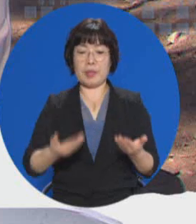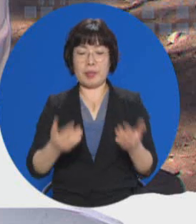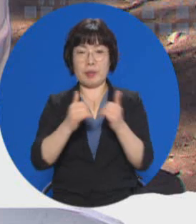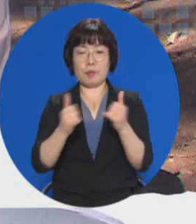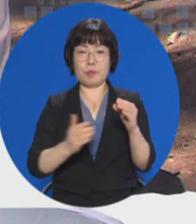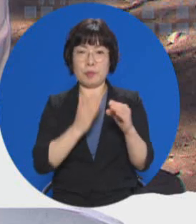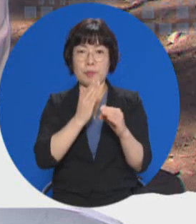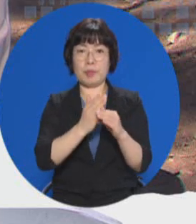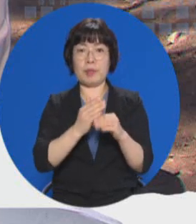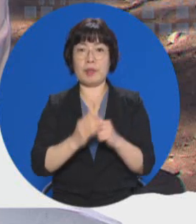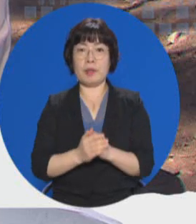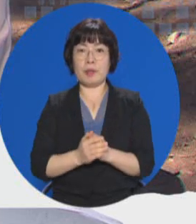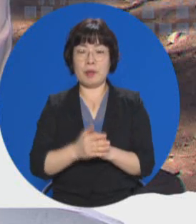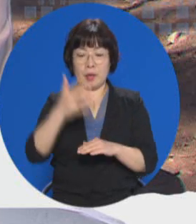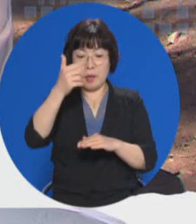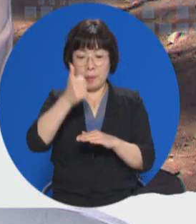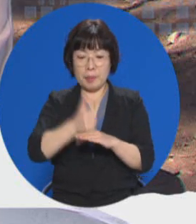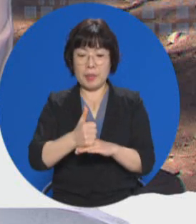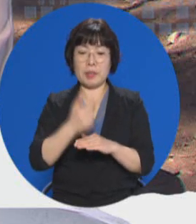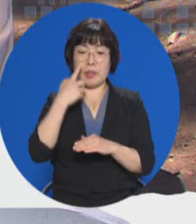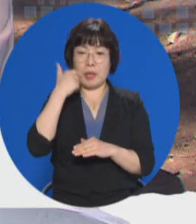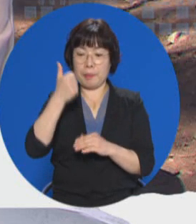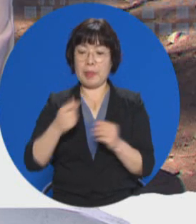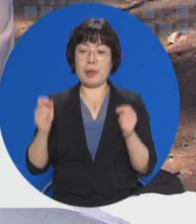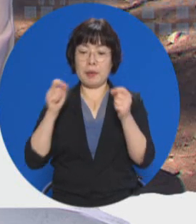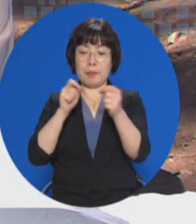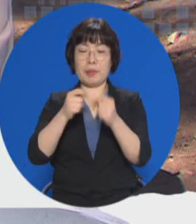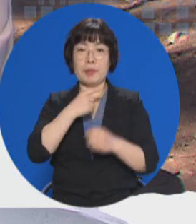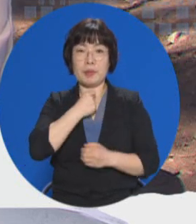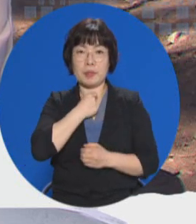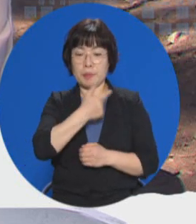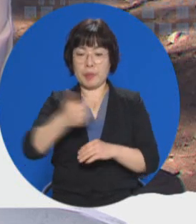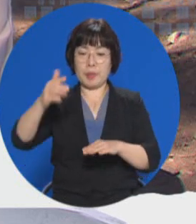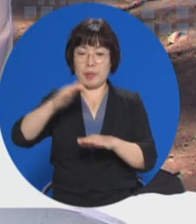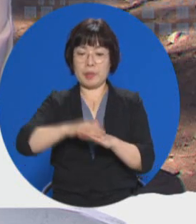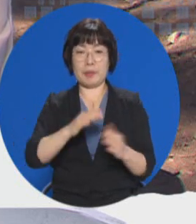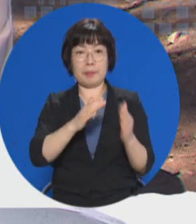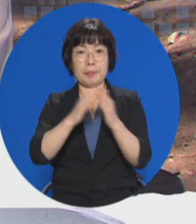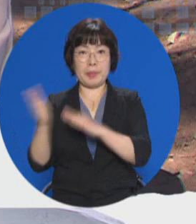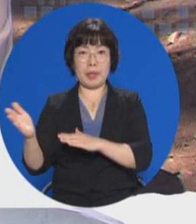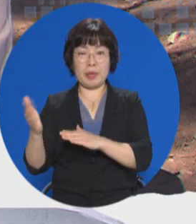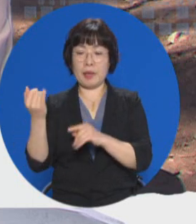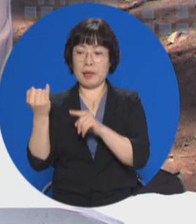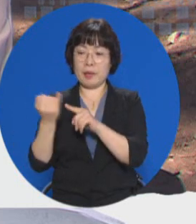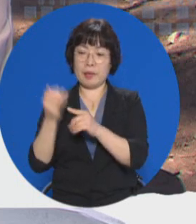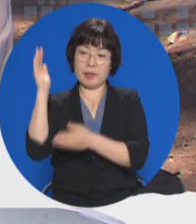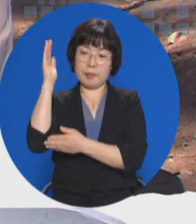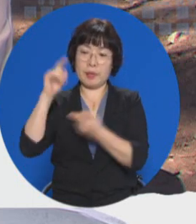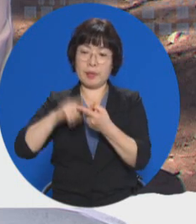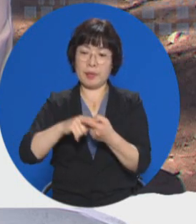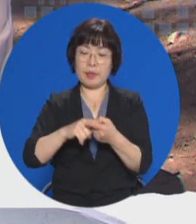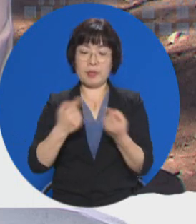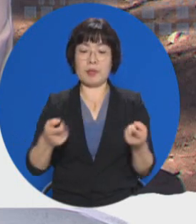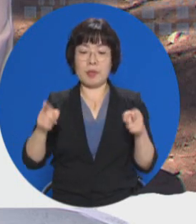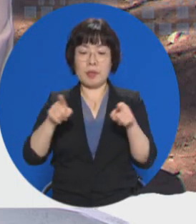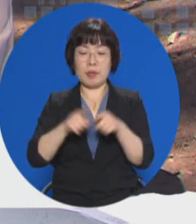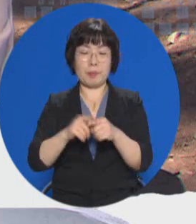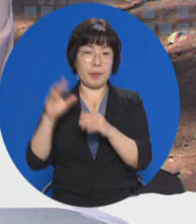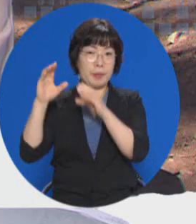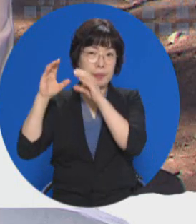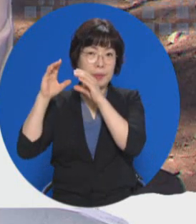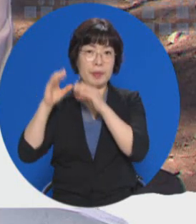명이었는데요. 생애 마지막 순간을 아버지와 함께하고 싶다며 대전으로 털을 옮긴 박 씨의 이야기를 조희원 기자가